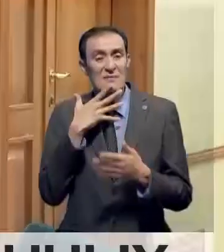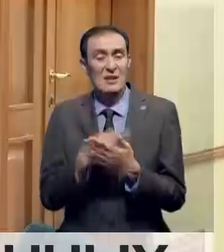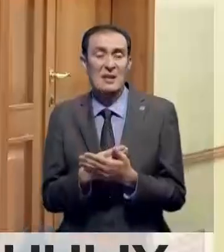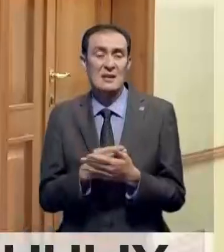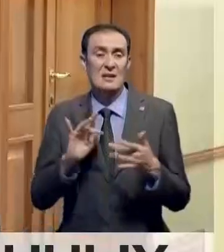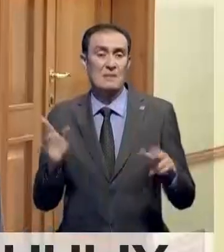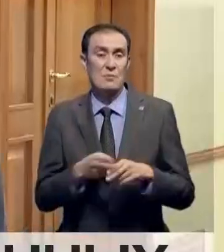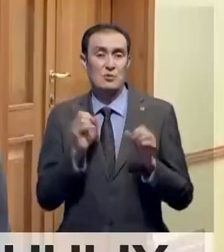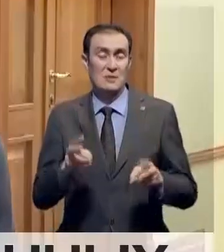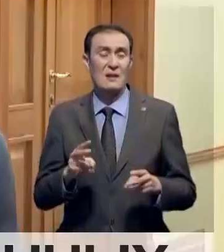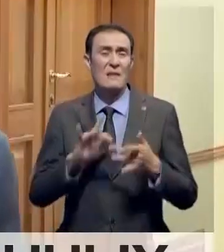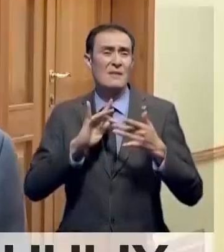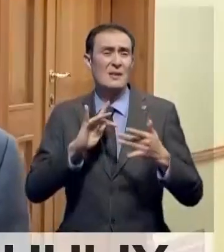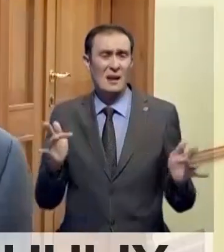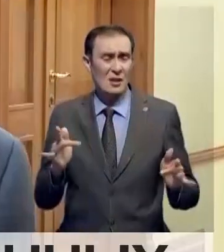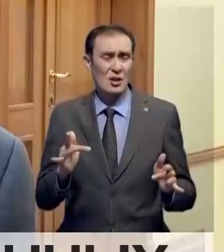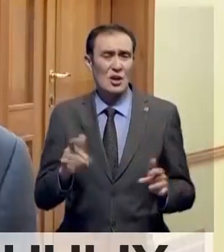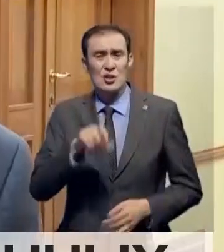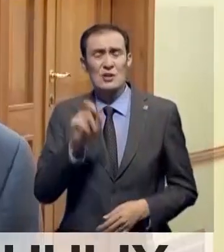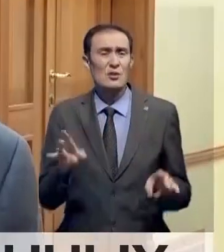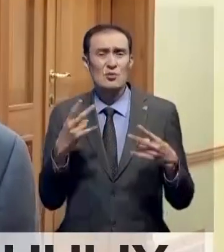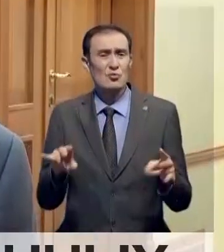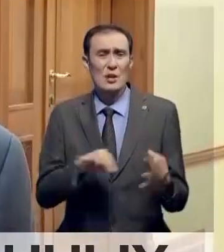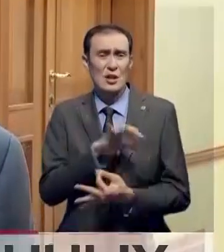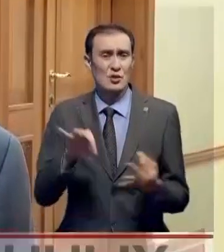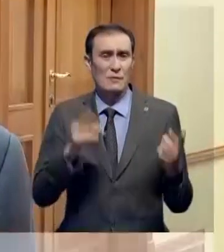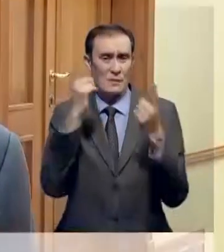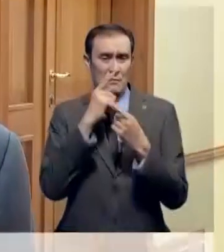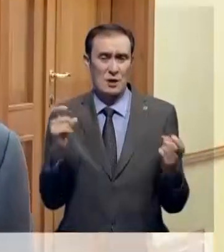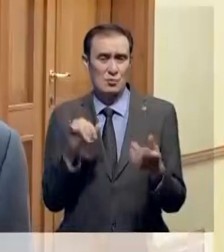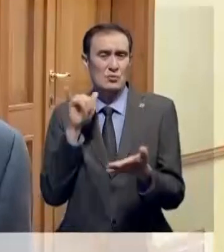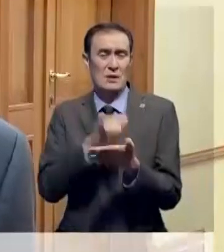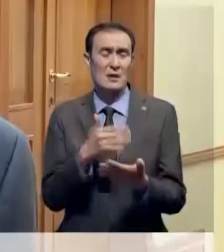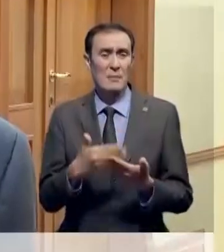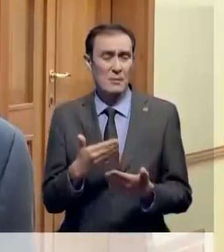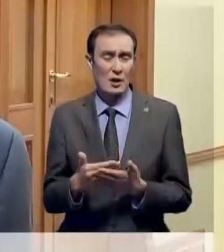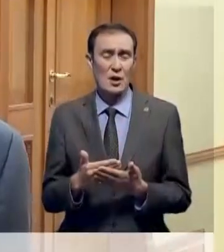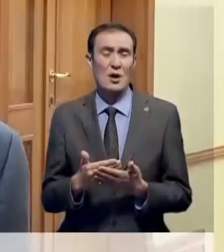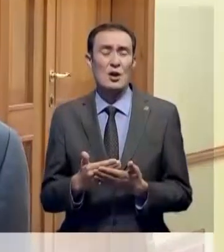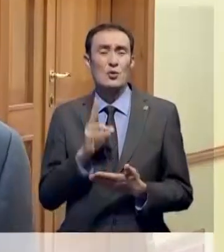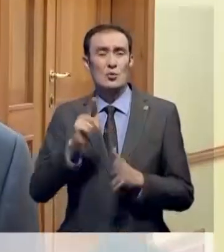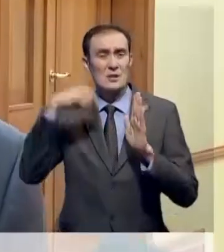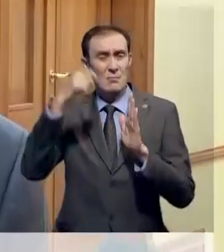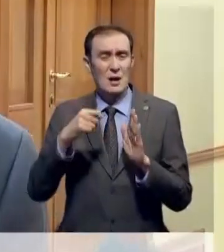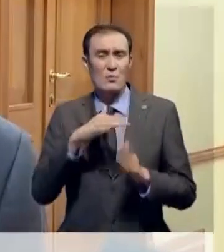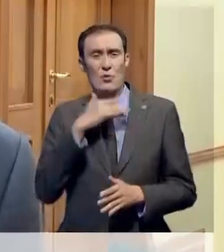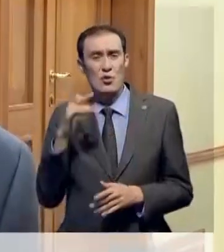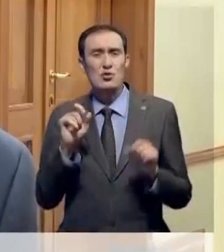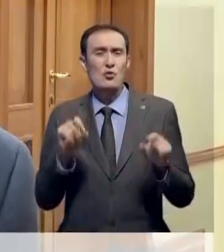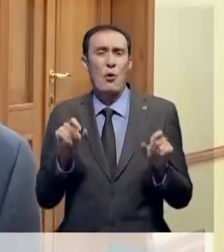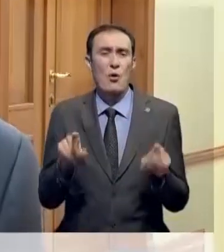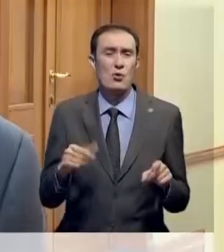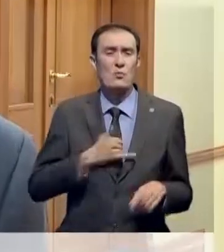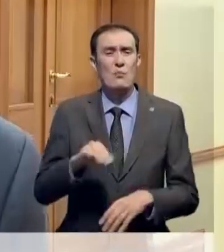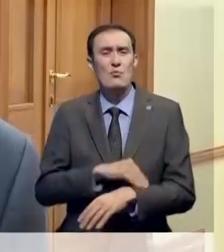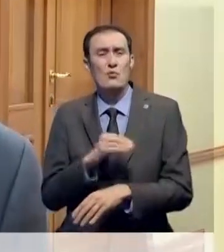кибергигиены. В социальных сетях человек не должен излишнюю информацию о себе выкладывать. То есть, допустим, если там блогер снимает кучу золота своего, мне муж